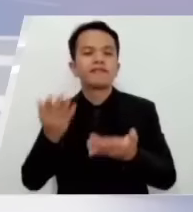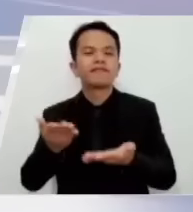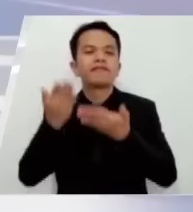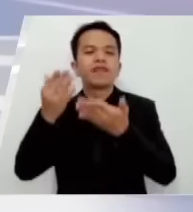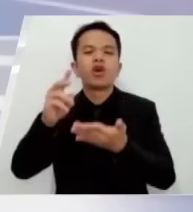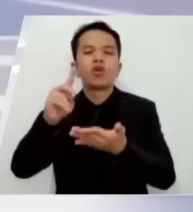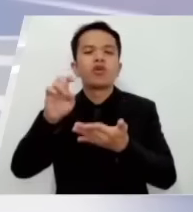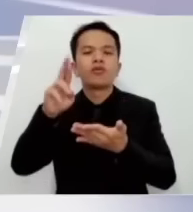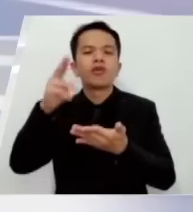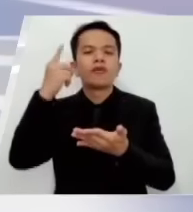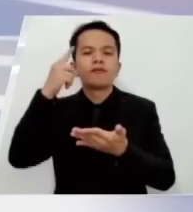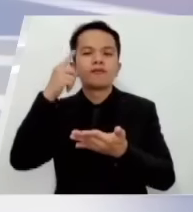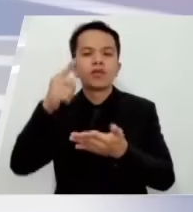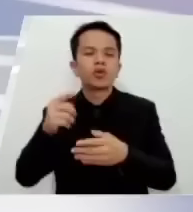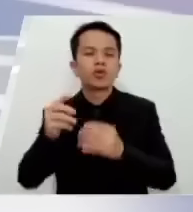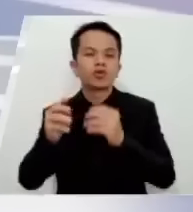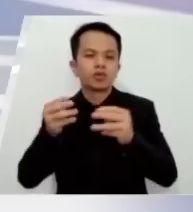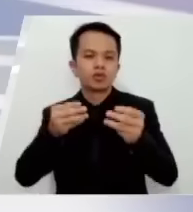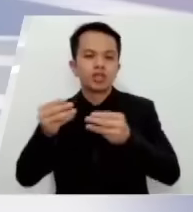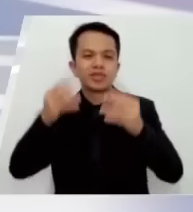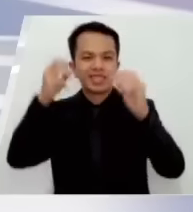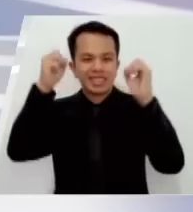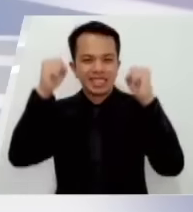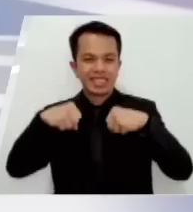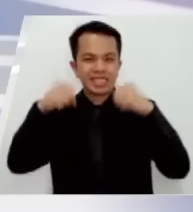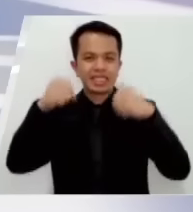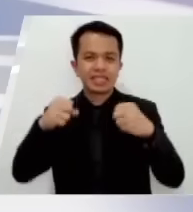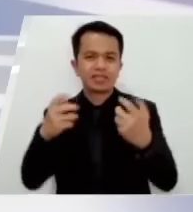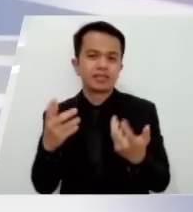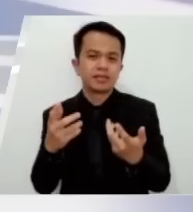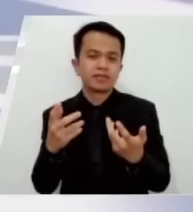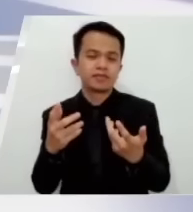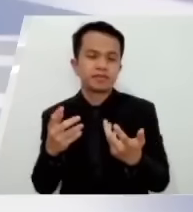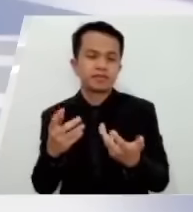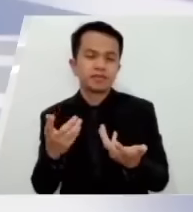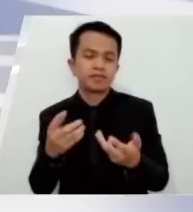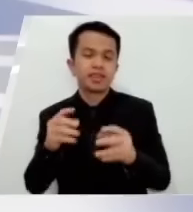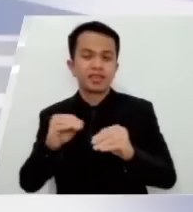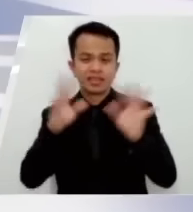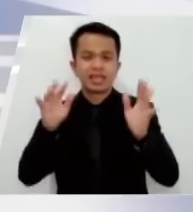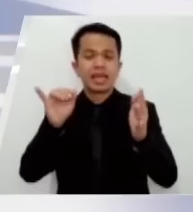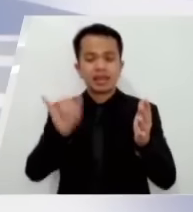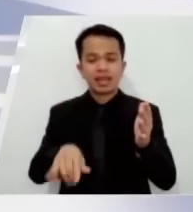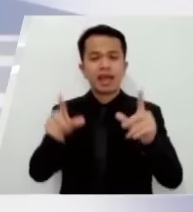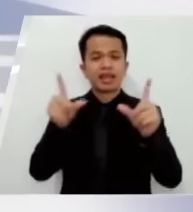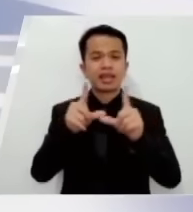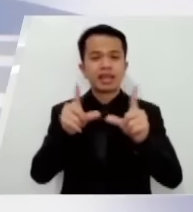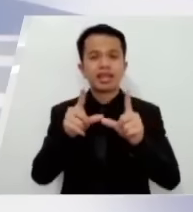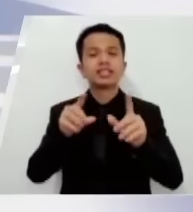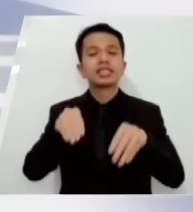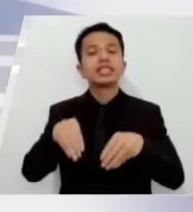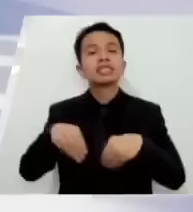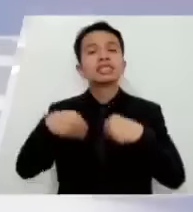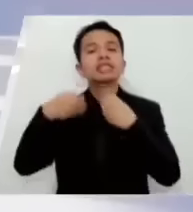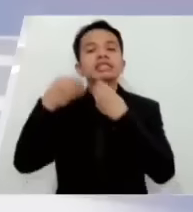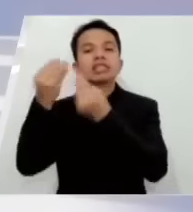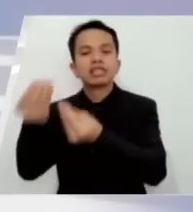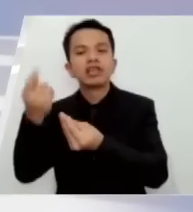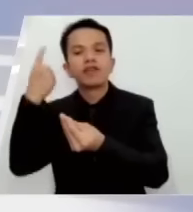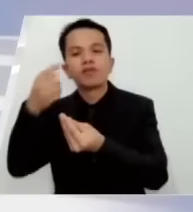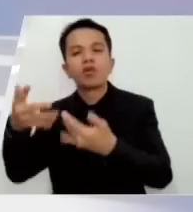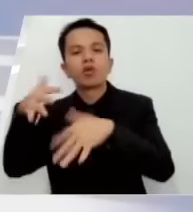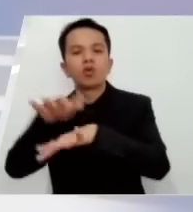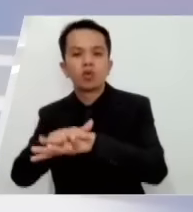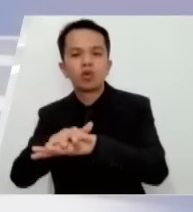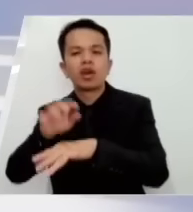pagkaka-idlip na malinaw malinaw doon na yung prankisa mo ay ibinibigay mo na sa consolidated entity yun